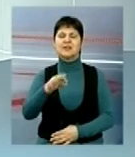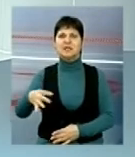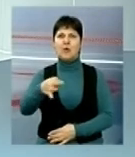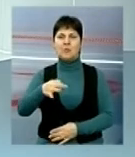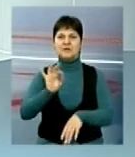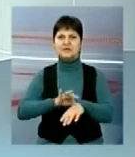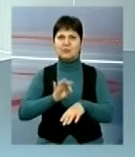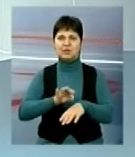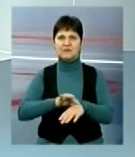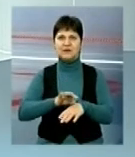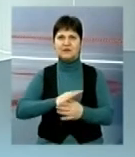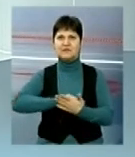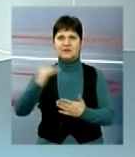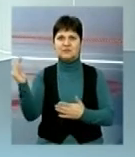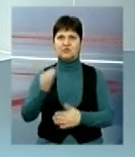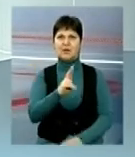захворювання на кір найвищі.